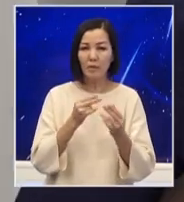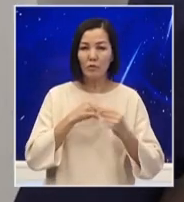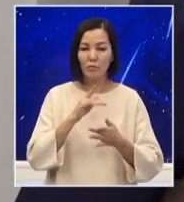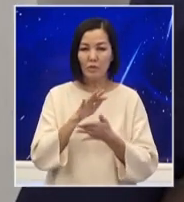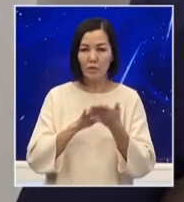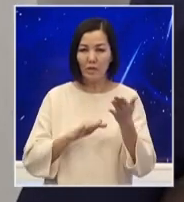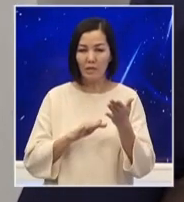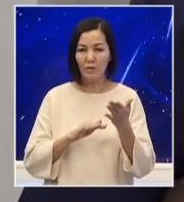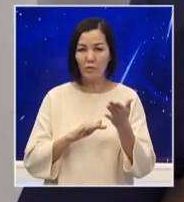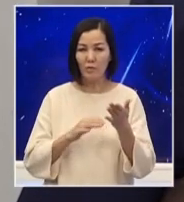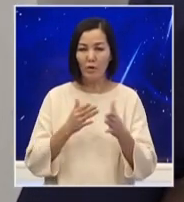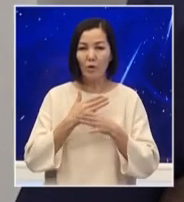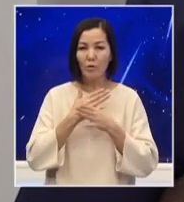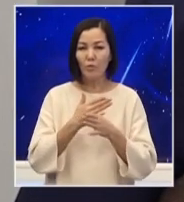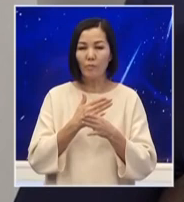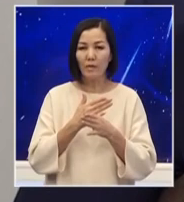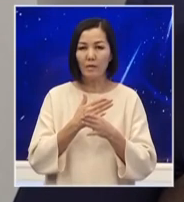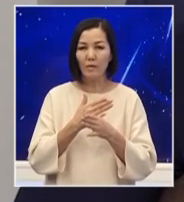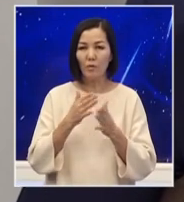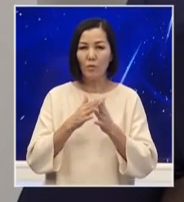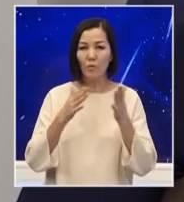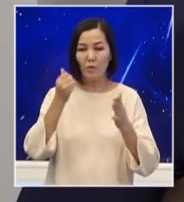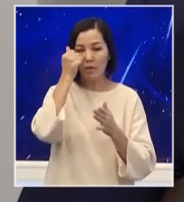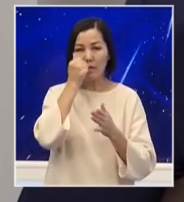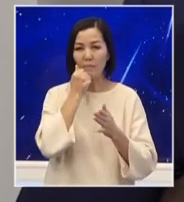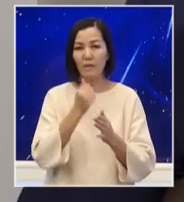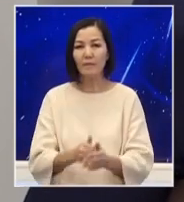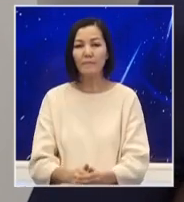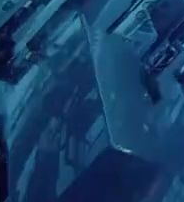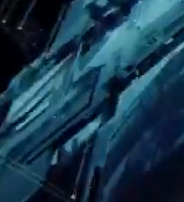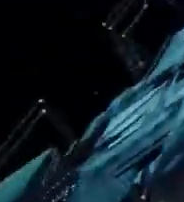жалғастыруға үкіметтің көмегін қол ұшын беріп отырғанына ризамын.